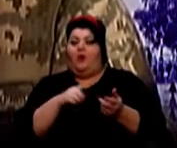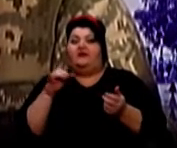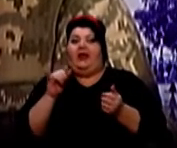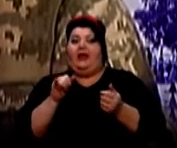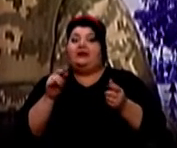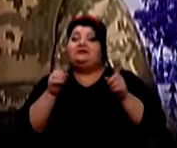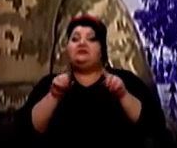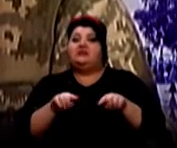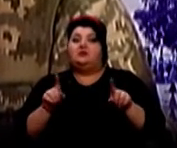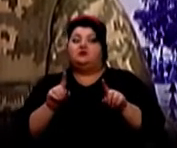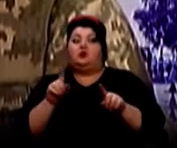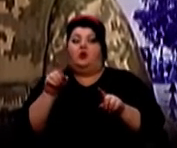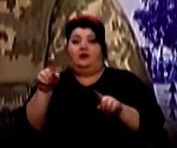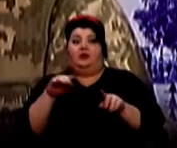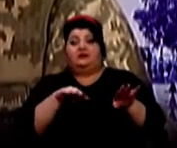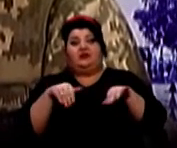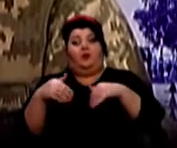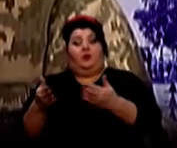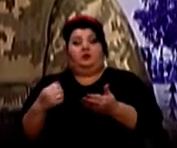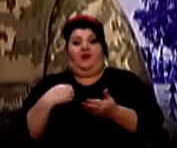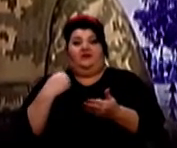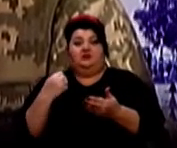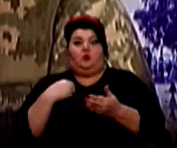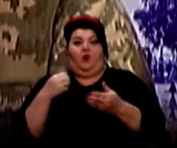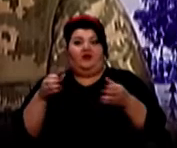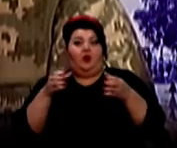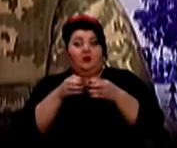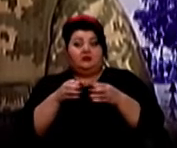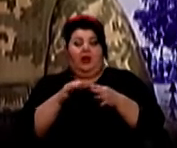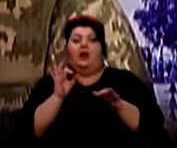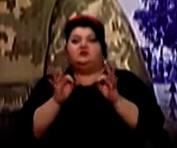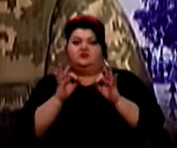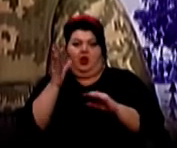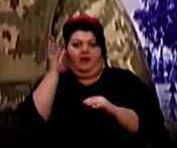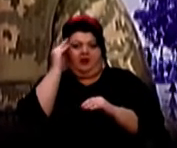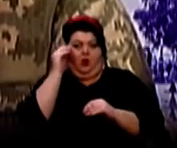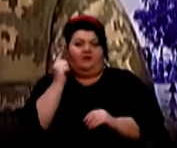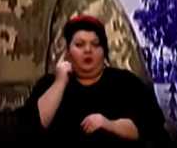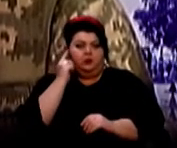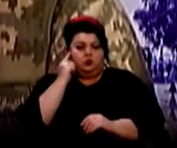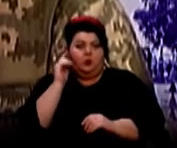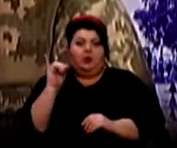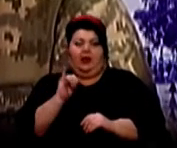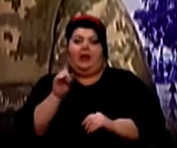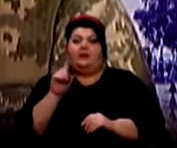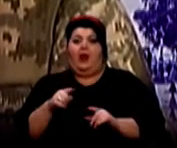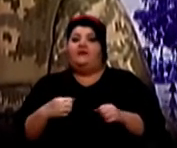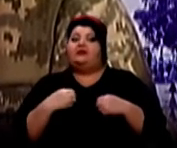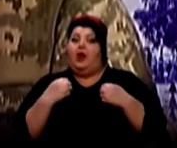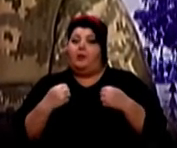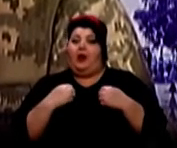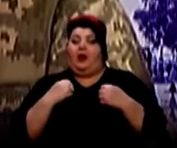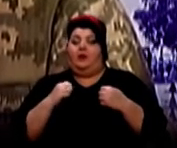з тим, що запропонує військовий комісаріат, то, звичайно, враховуємо думку і навіть намагаємося йти